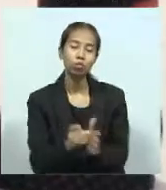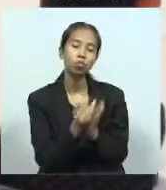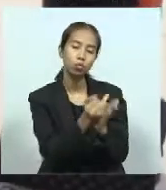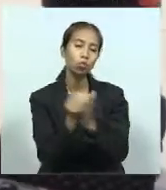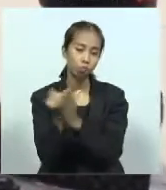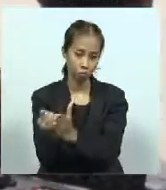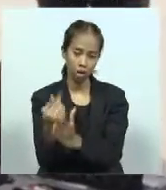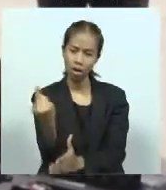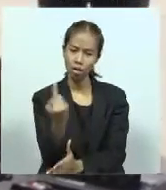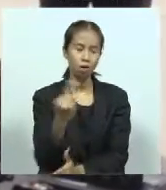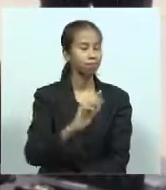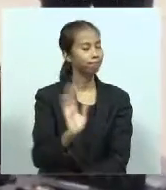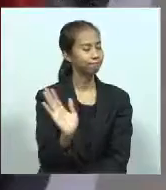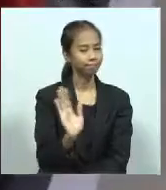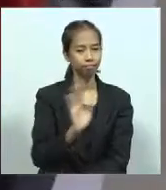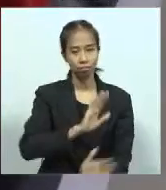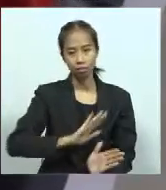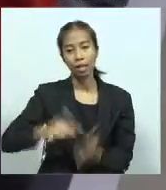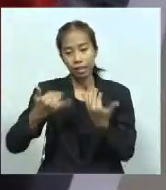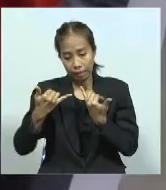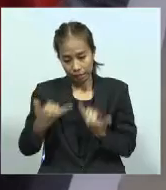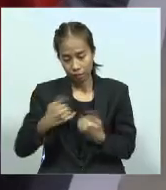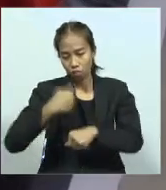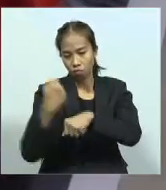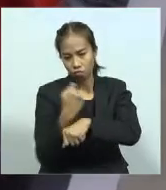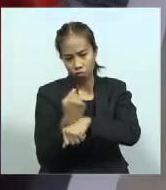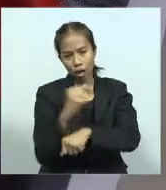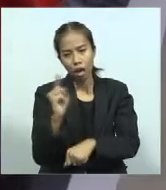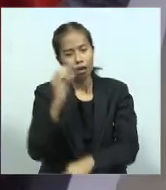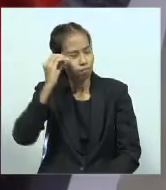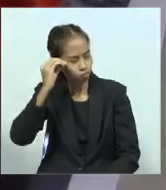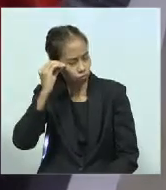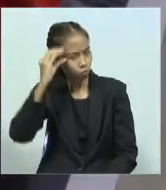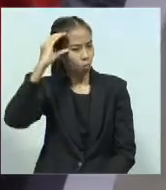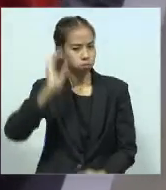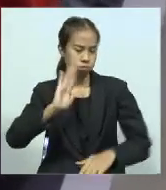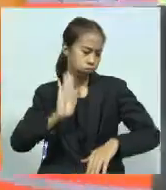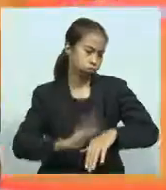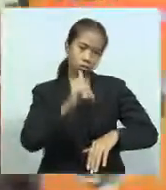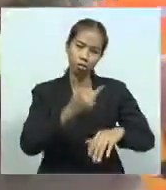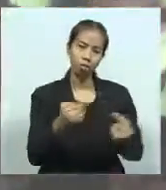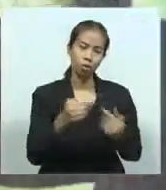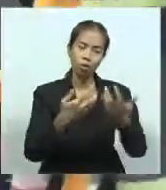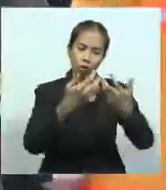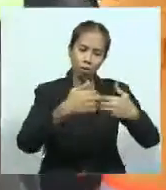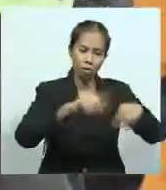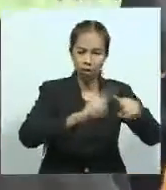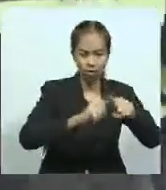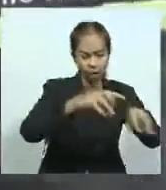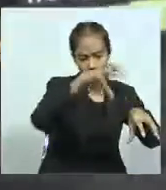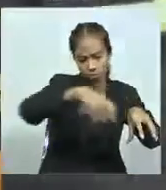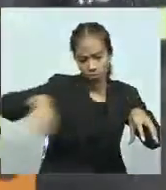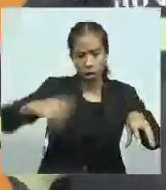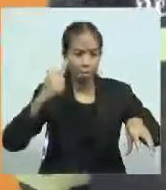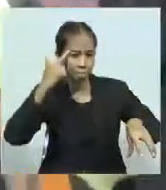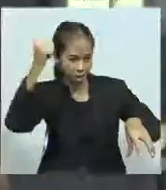ภัยเท่านั้นแต่ยังเป็นการฝึกให้กำลังพลมีความรู้ความสามารถในการใช้เครื่องมือของทุกตำแหน่งอย่างเชี่ยวชาญก่อ